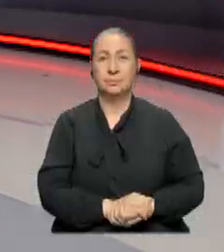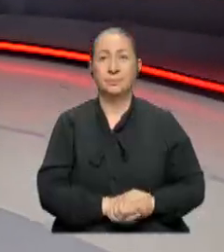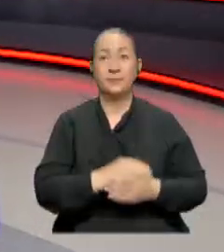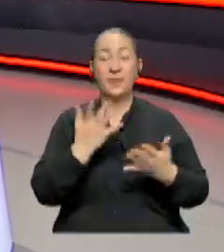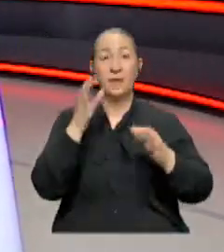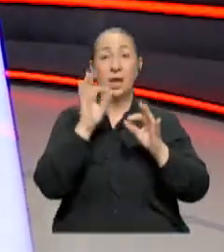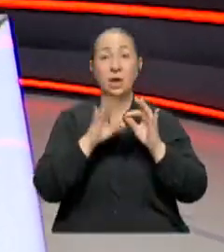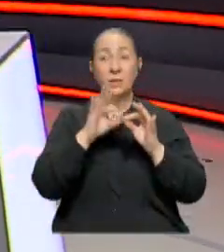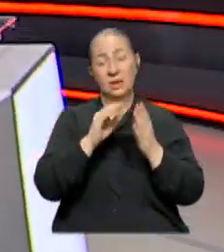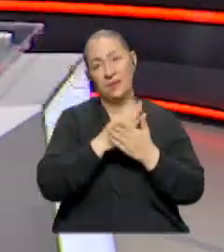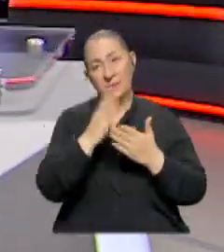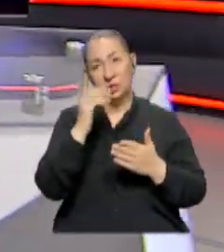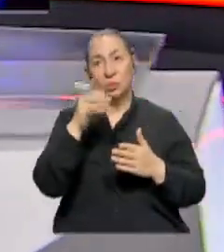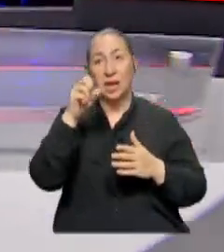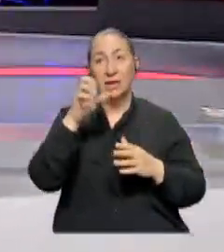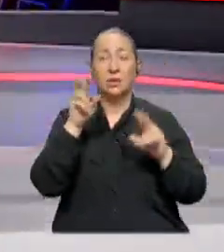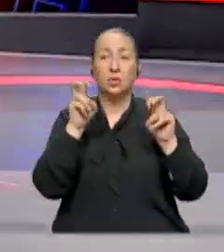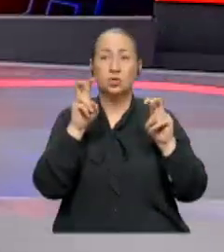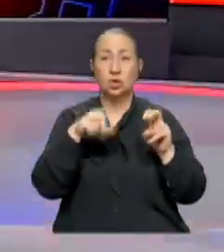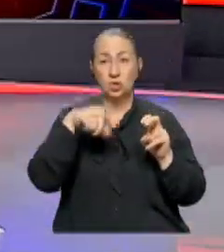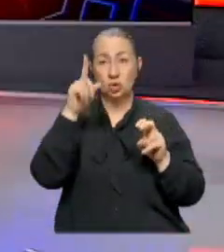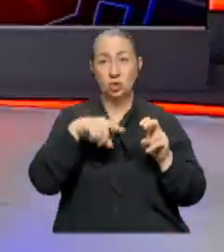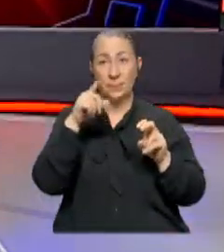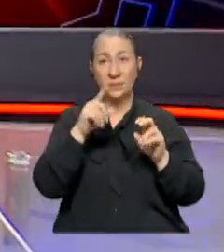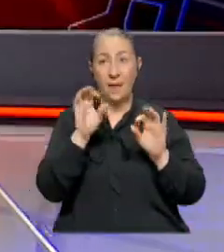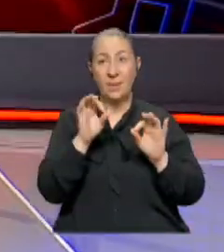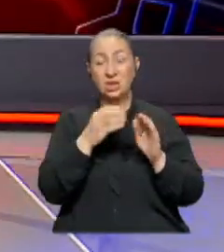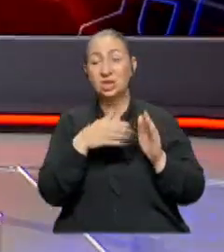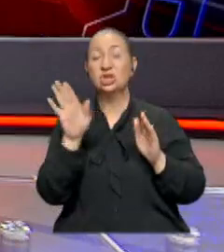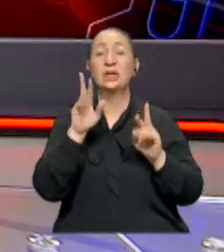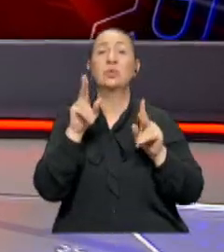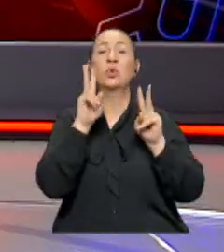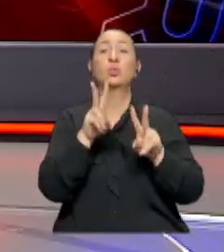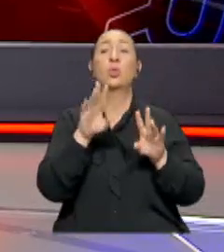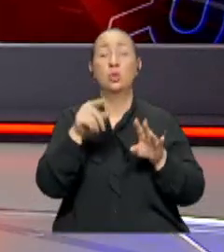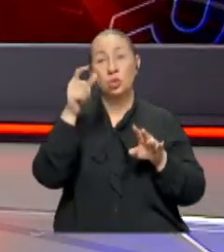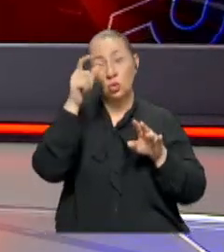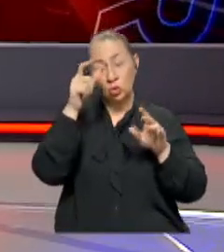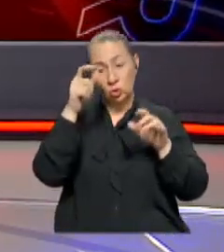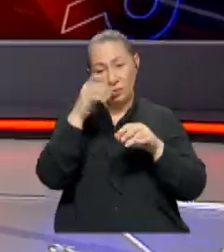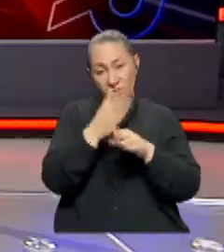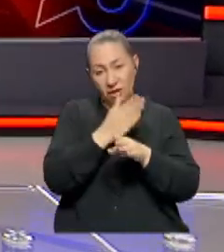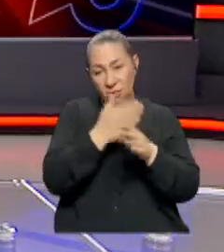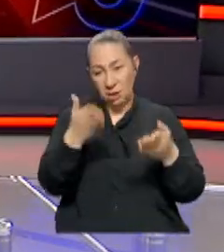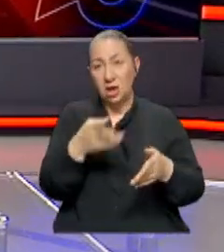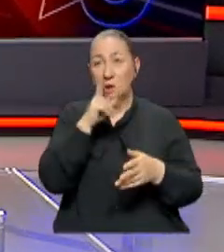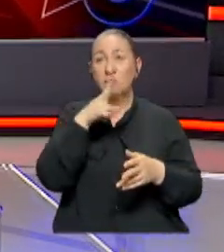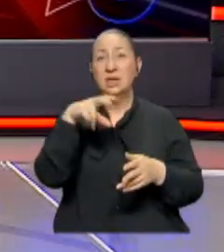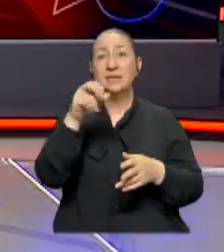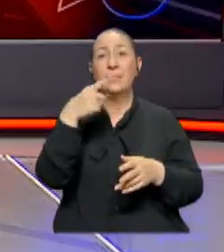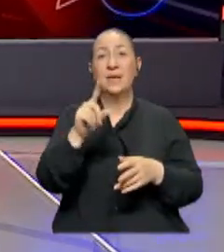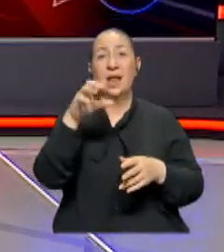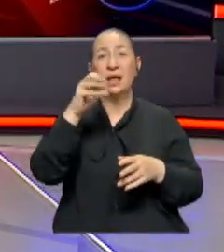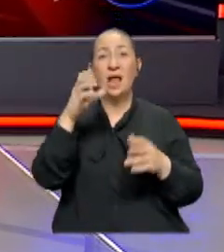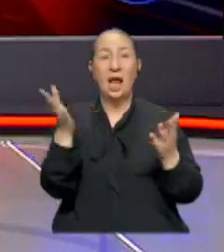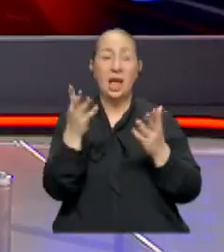Efendim ekonomiden devam edeceğiz. Bu elektrik meselesi de gündemden hemen çıkacak gibi durmuyor. Bu ülkede şu anda 280 bine yakın insanın elektriği